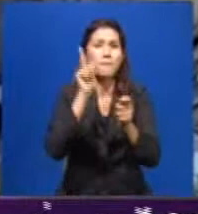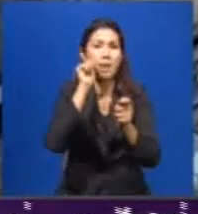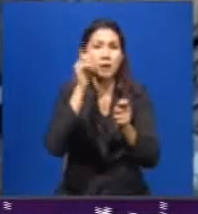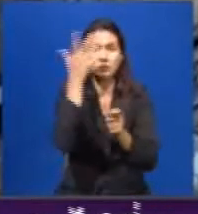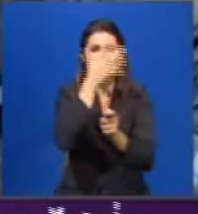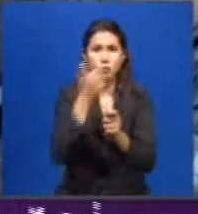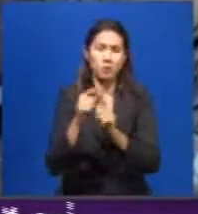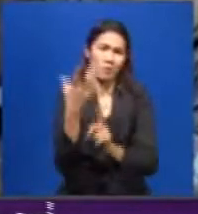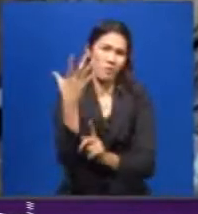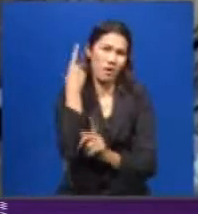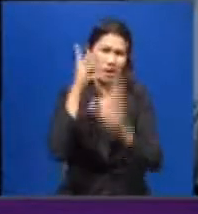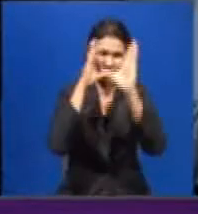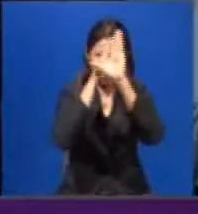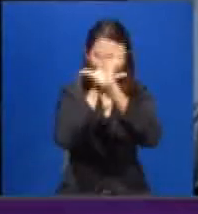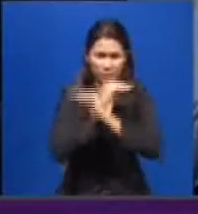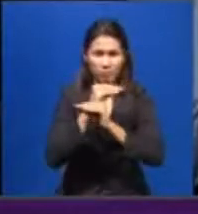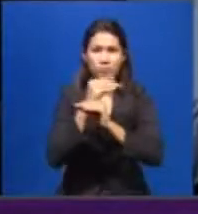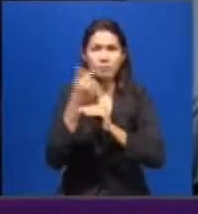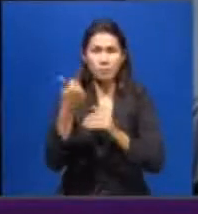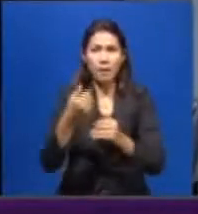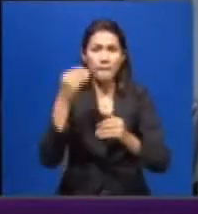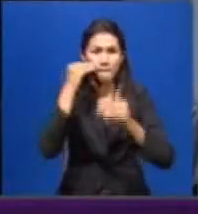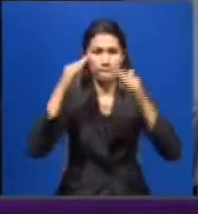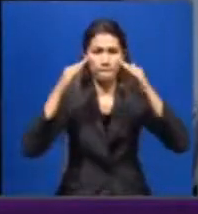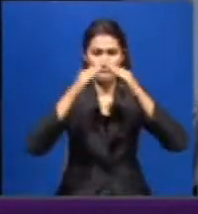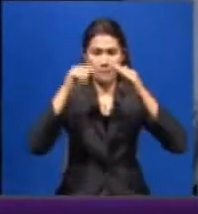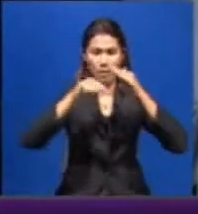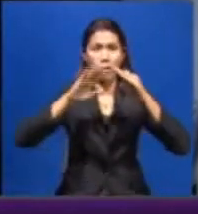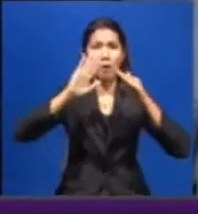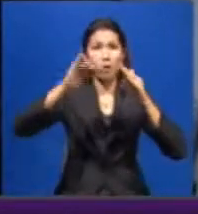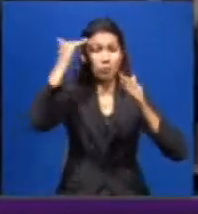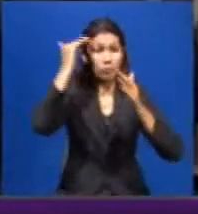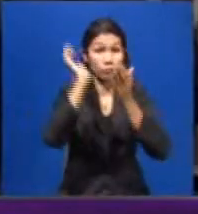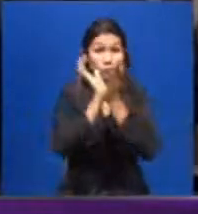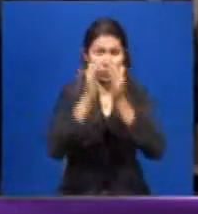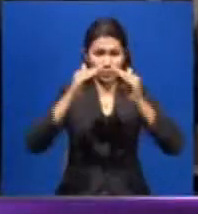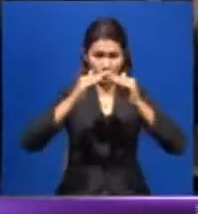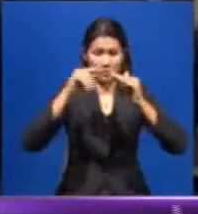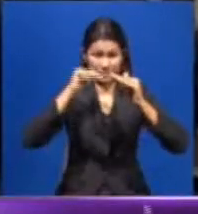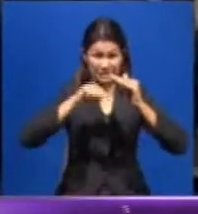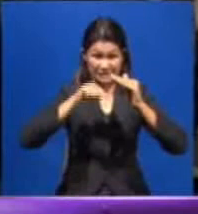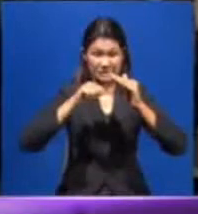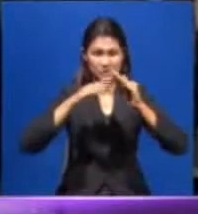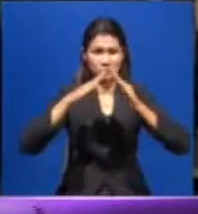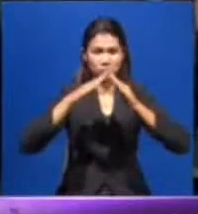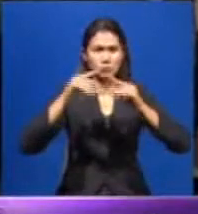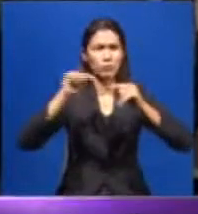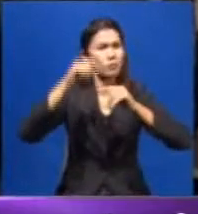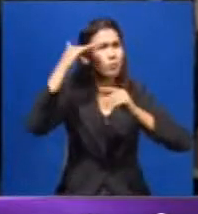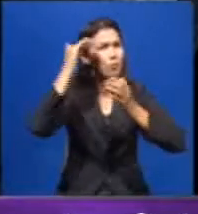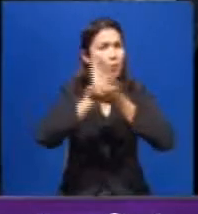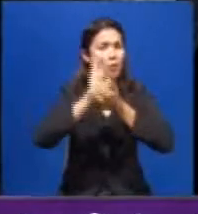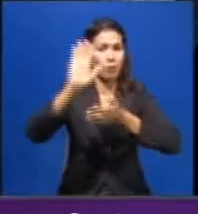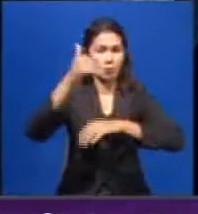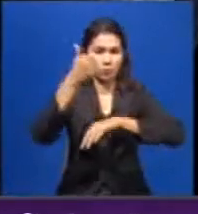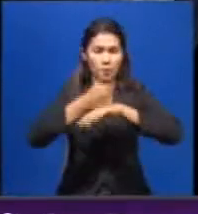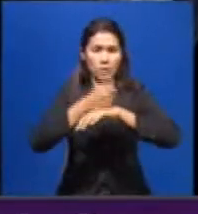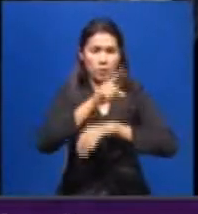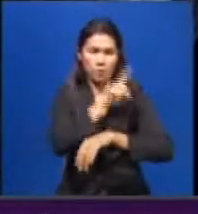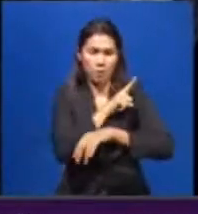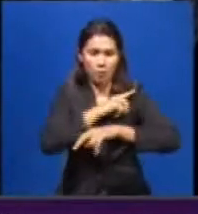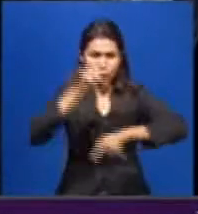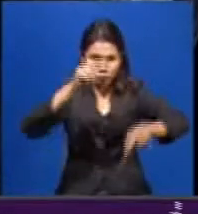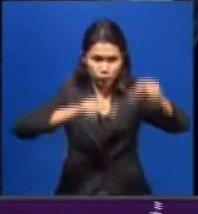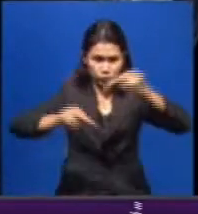เมื่อคืนที่ผ่านมาทำให้บ้านของพันตำรวจโทอนันเดชอย่าวิชัยรองผู้กำกับการสืบสวนสถานี